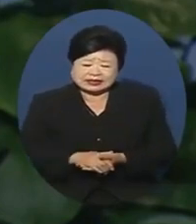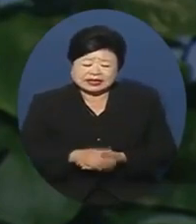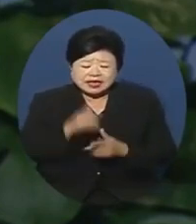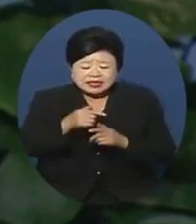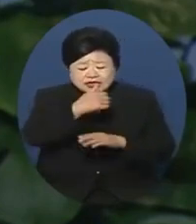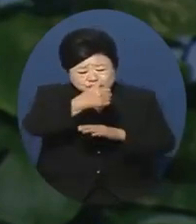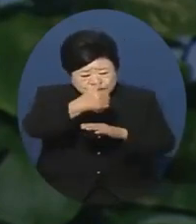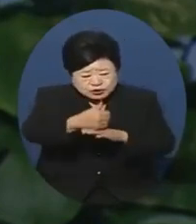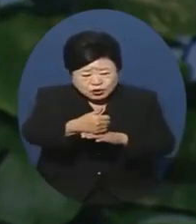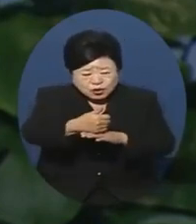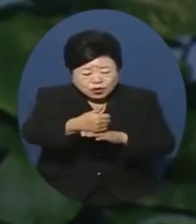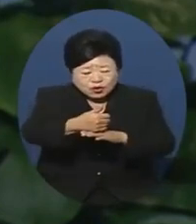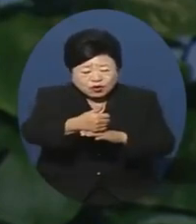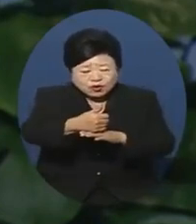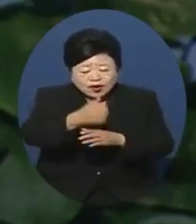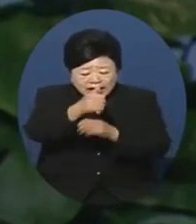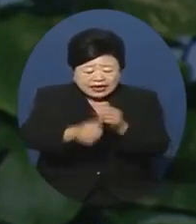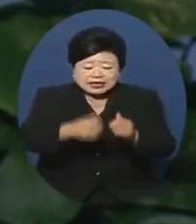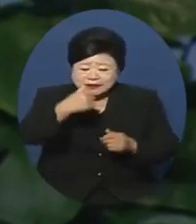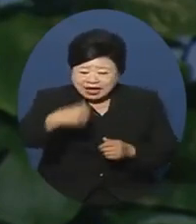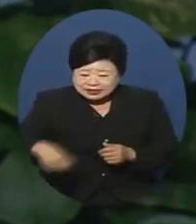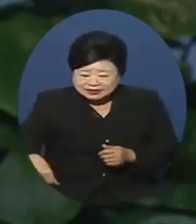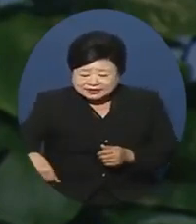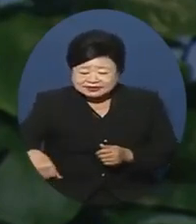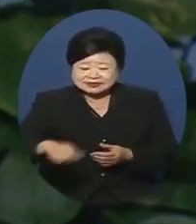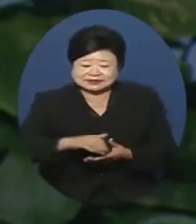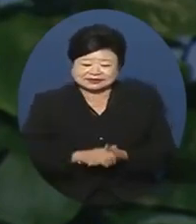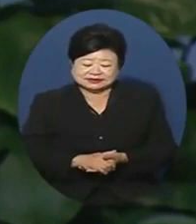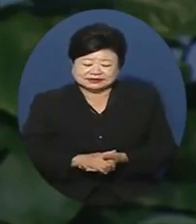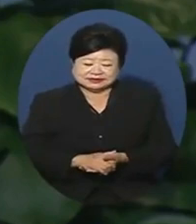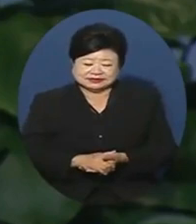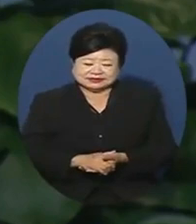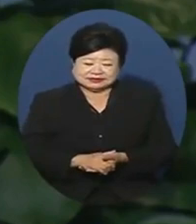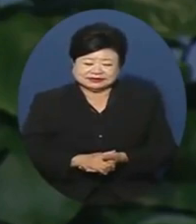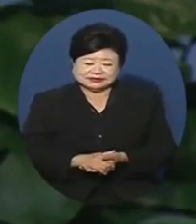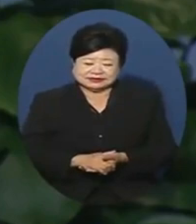예수 그리스도 하나님의 아들을